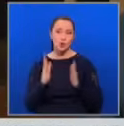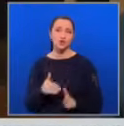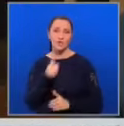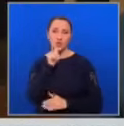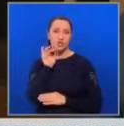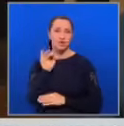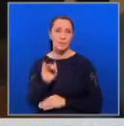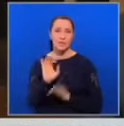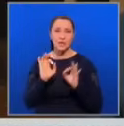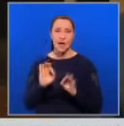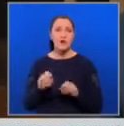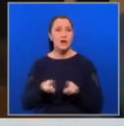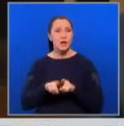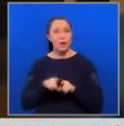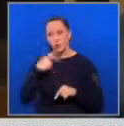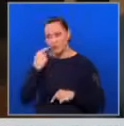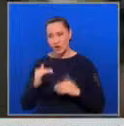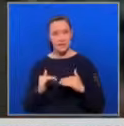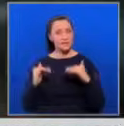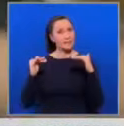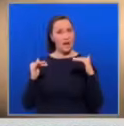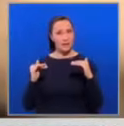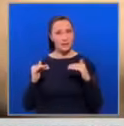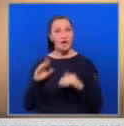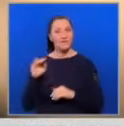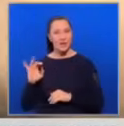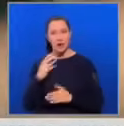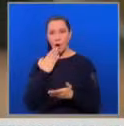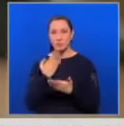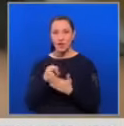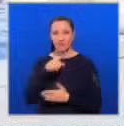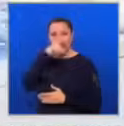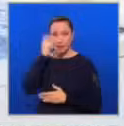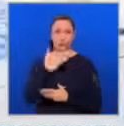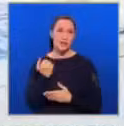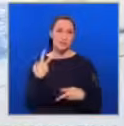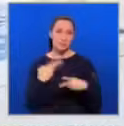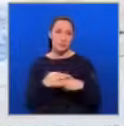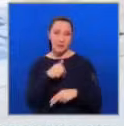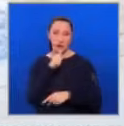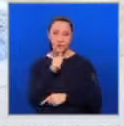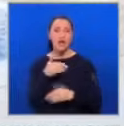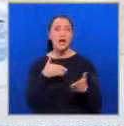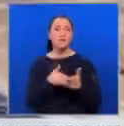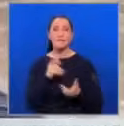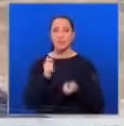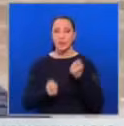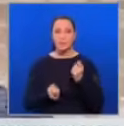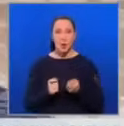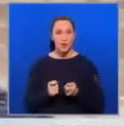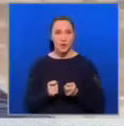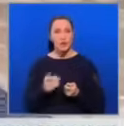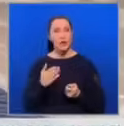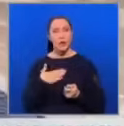бъде такава каквато отговаря на стандартите от вик обещават това лято да няма прекъсване на водата въпреки ремонта